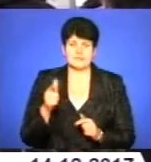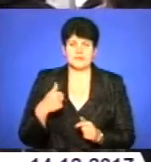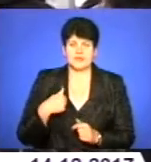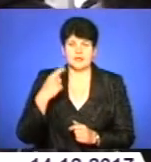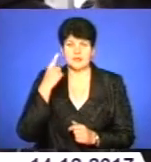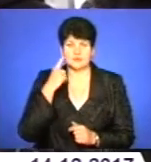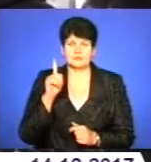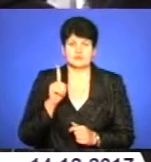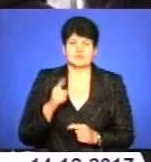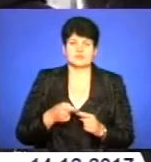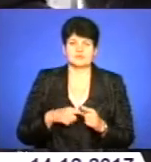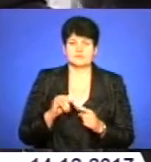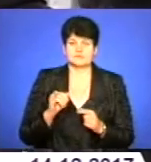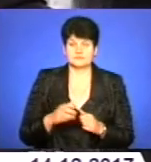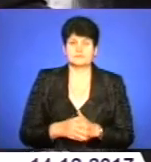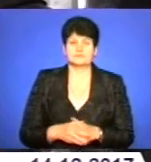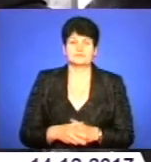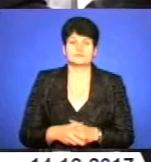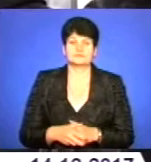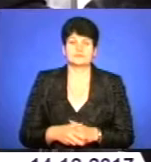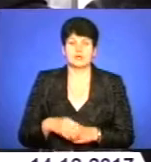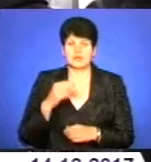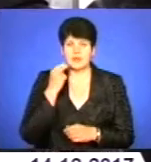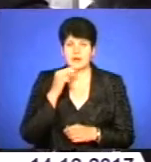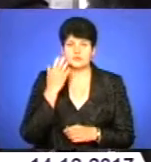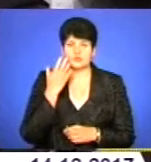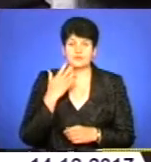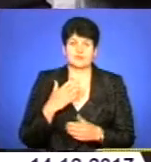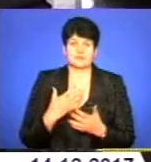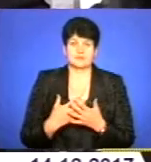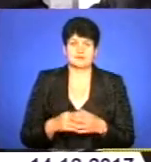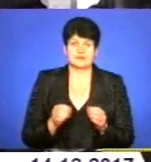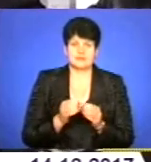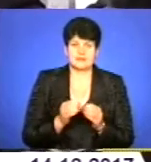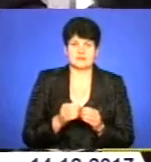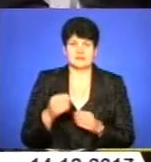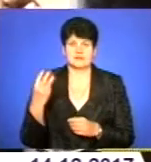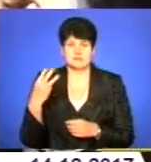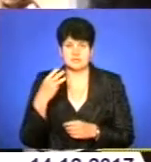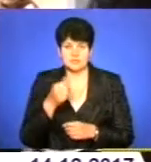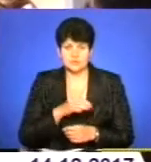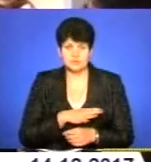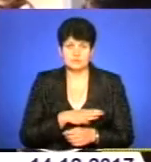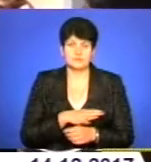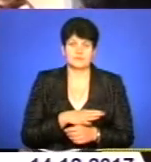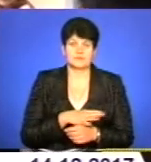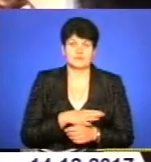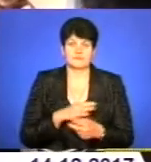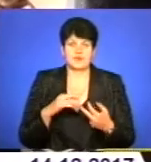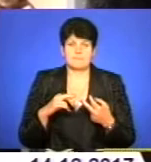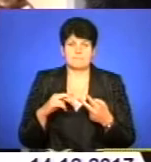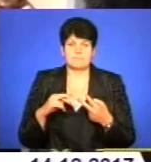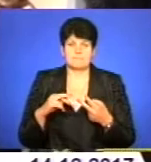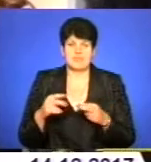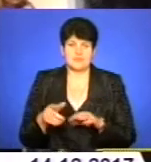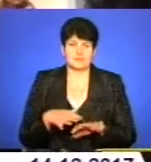що це погано, тому що краще так, коли я на 10, скільки давали, на 30 років давали. Просто міняти на